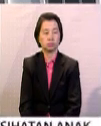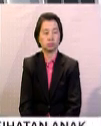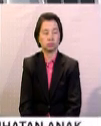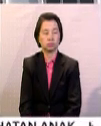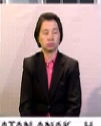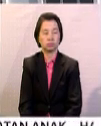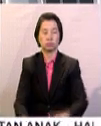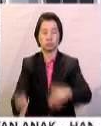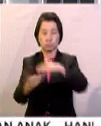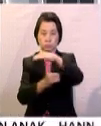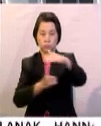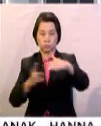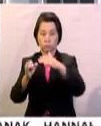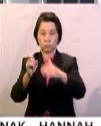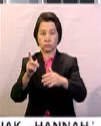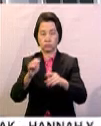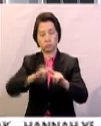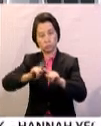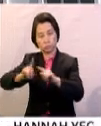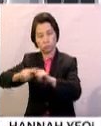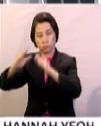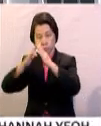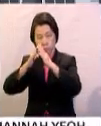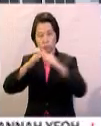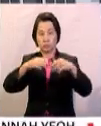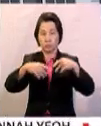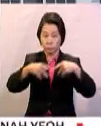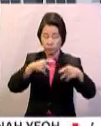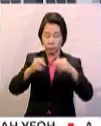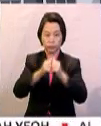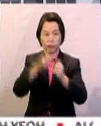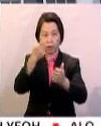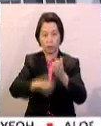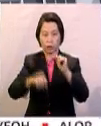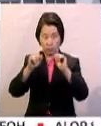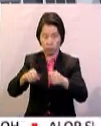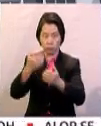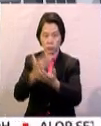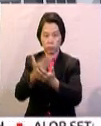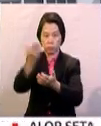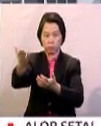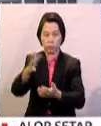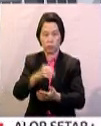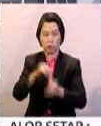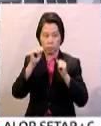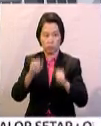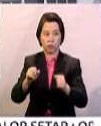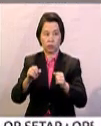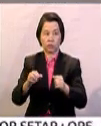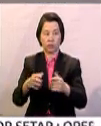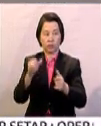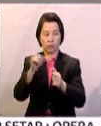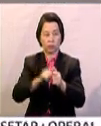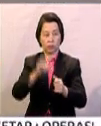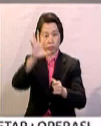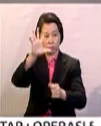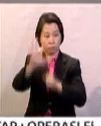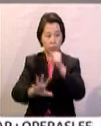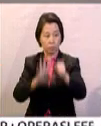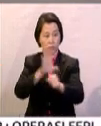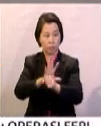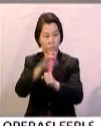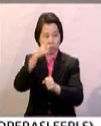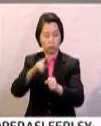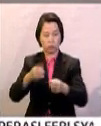Dasar skim ini termasuk mempelbagai rumah di pasaran dengan harga mampu milik dan ia dikemas kini setiap 5 tahun